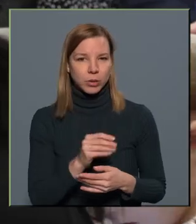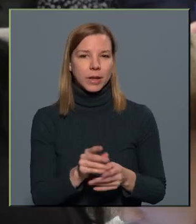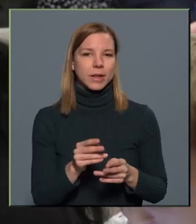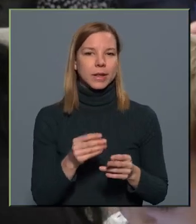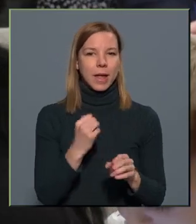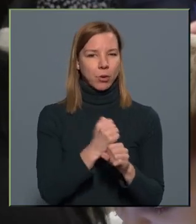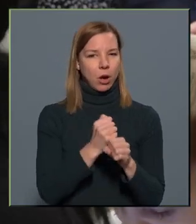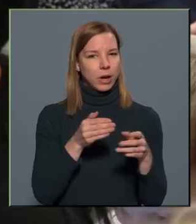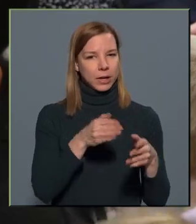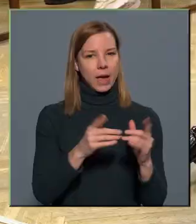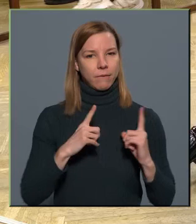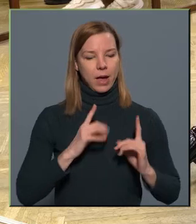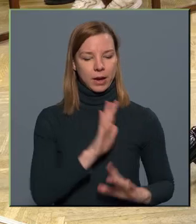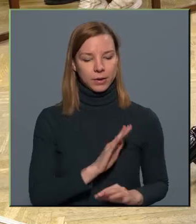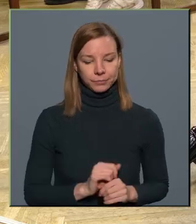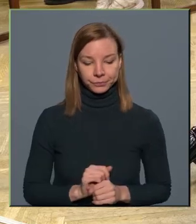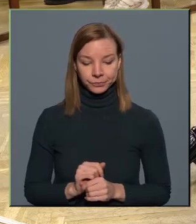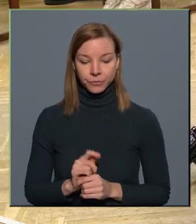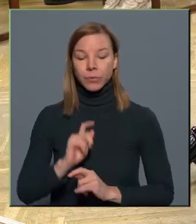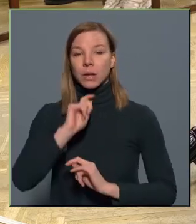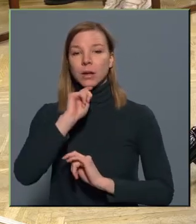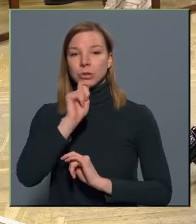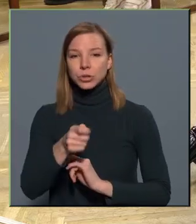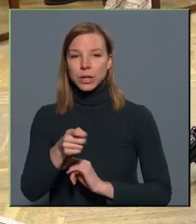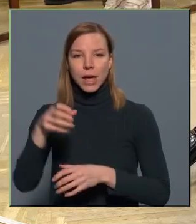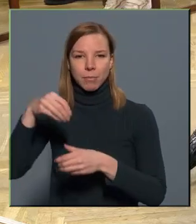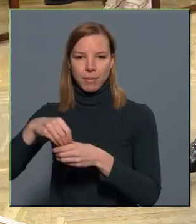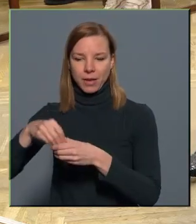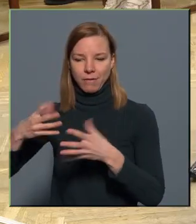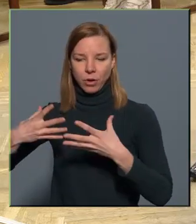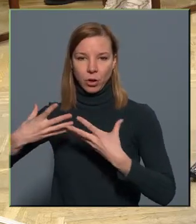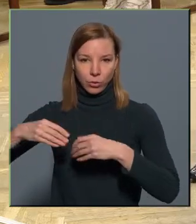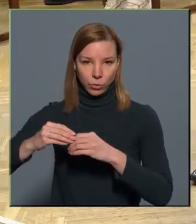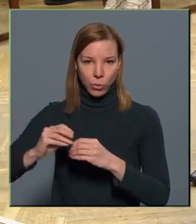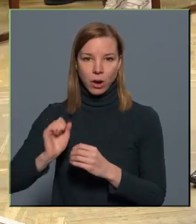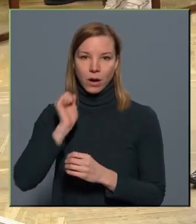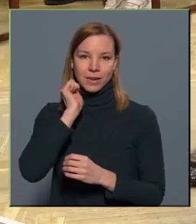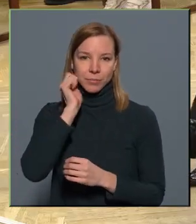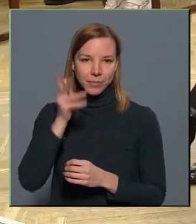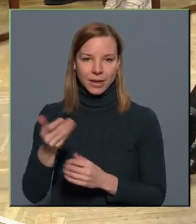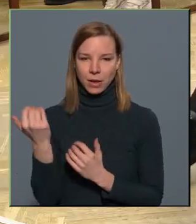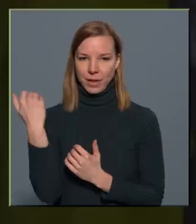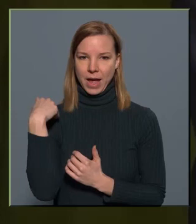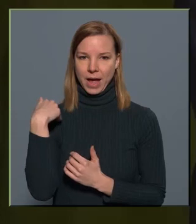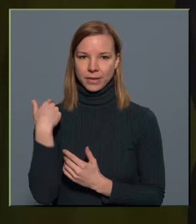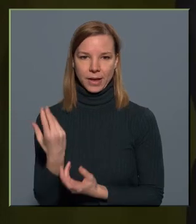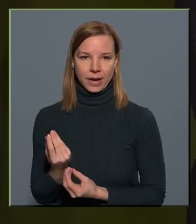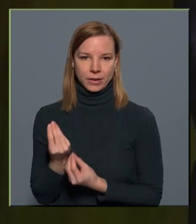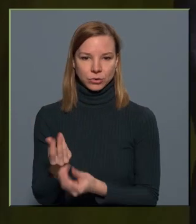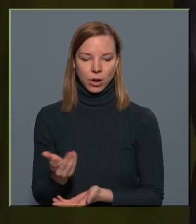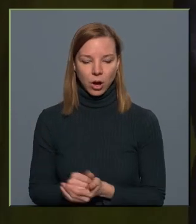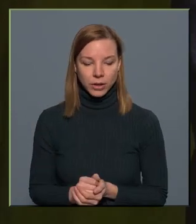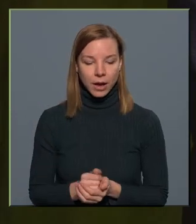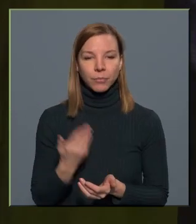sikerek részesei a mindennapi hátteret biztosító szülők, akiket mindenki köszöntött, így Hajdú Péter, a KSC